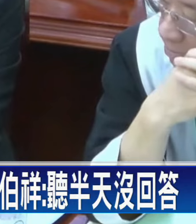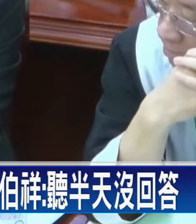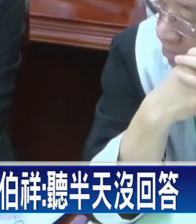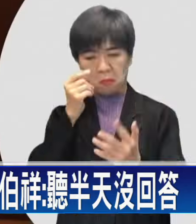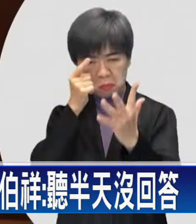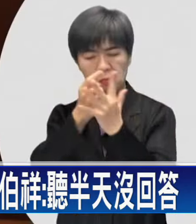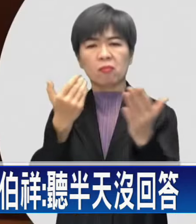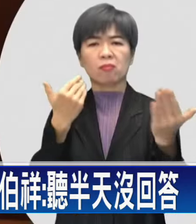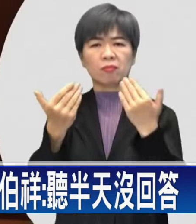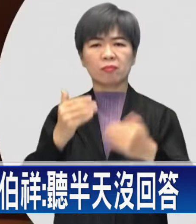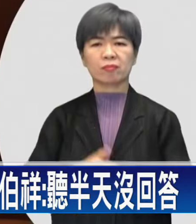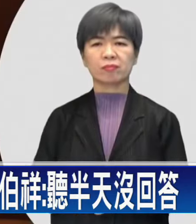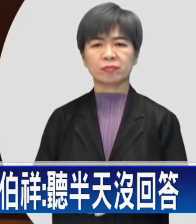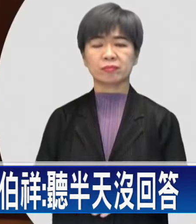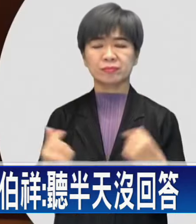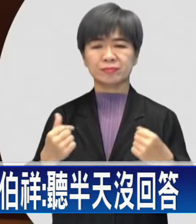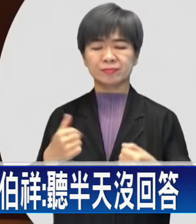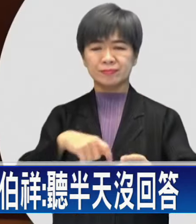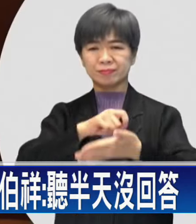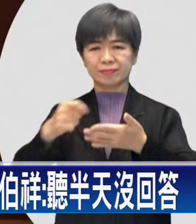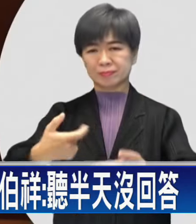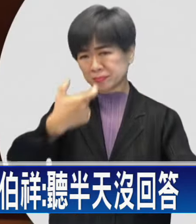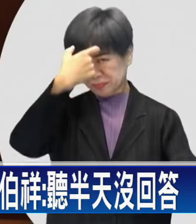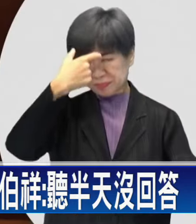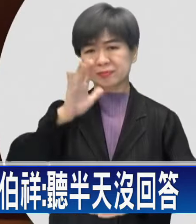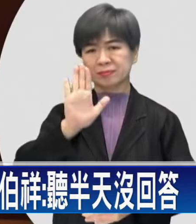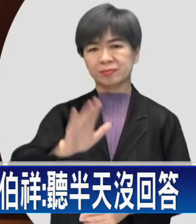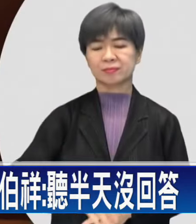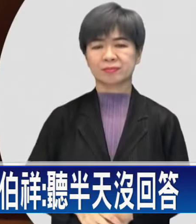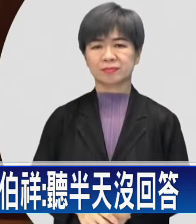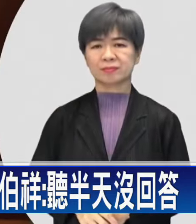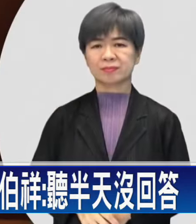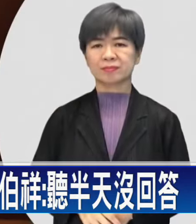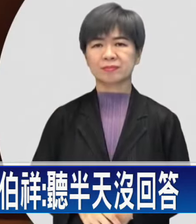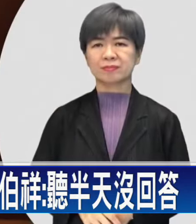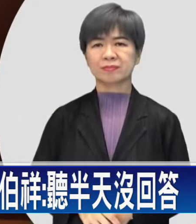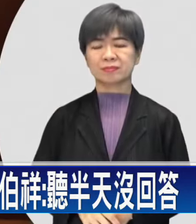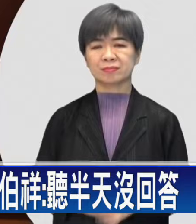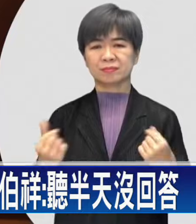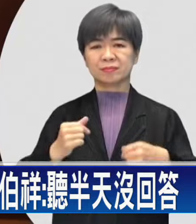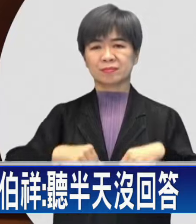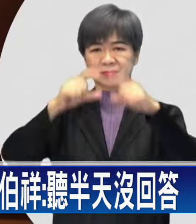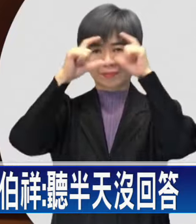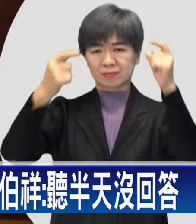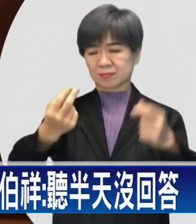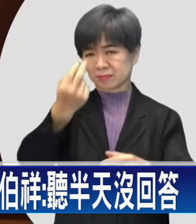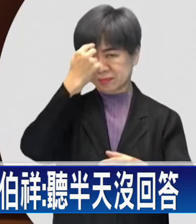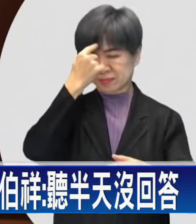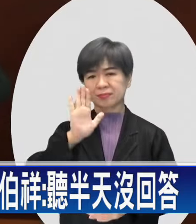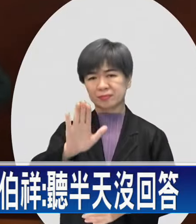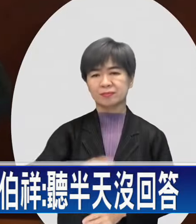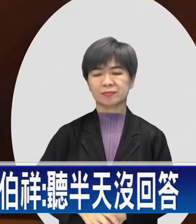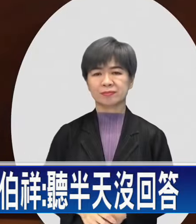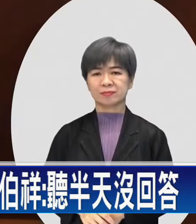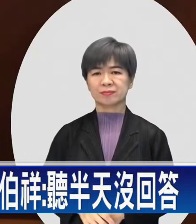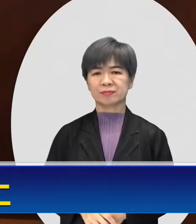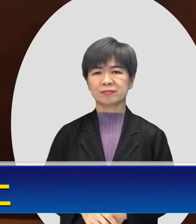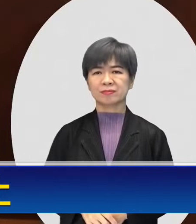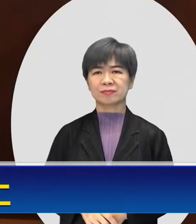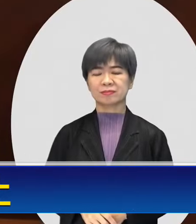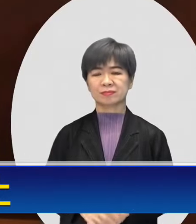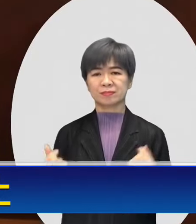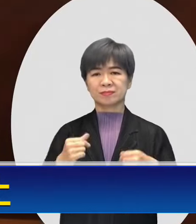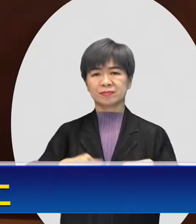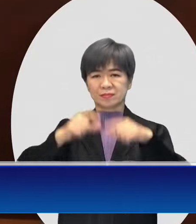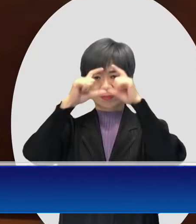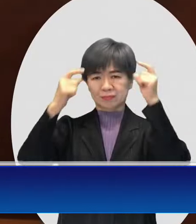里吗？法律学者董宝成则在额头贴便利贴，开酸大法官管太多。 什么叫如同写在额